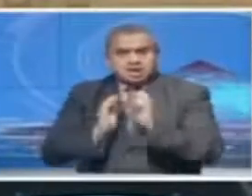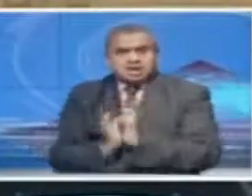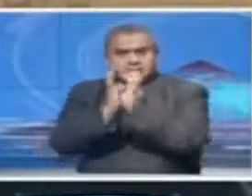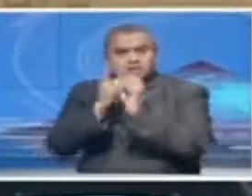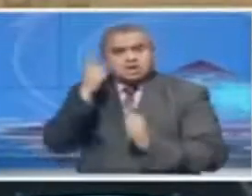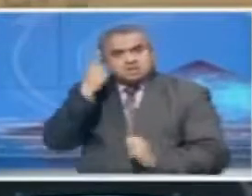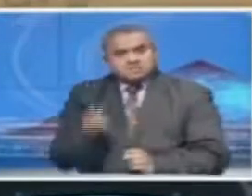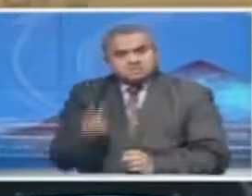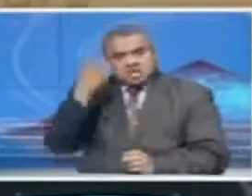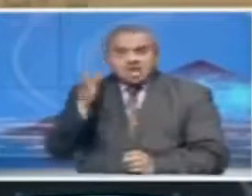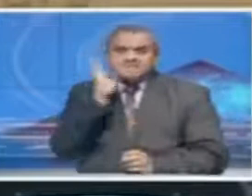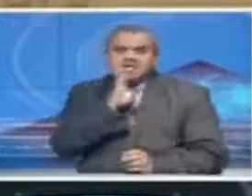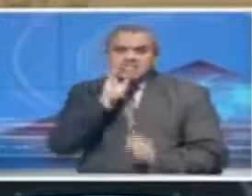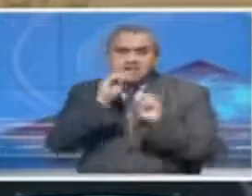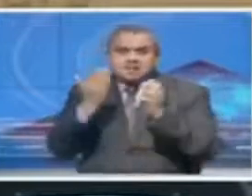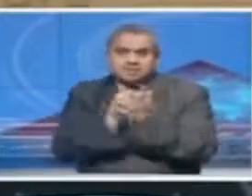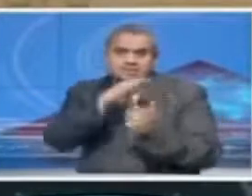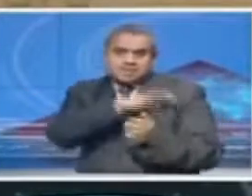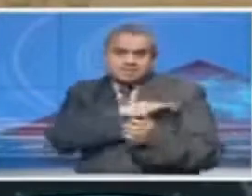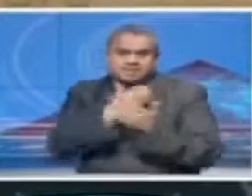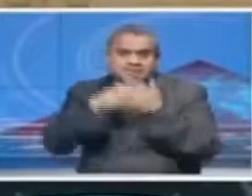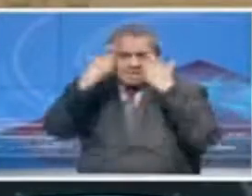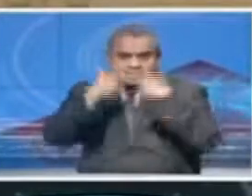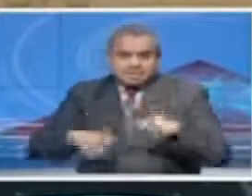وتثقيفيا، ما يعود بالنفع لصالح تنمية الدولة